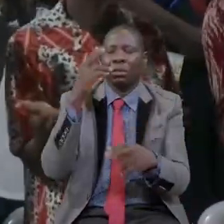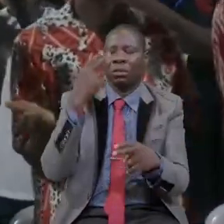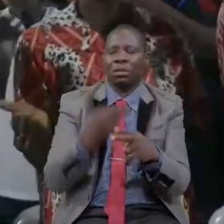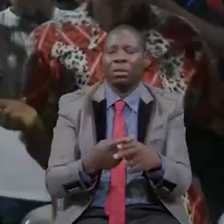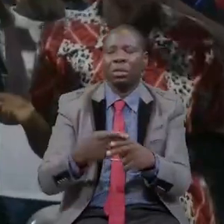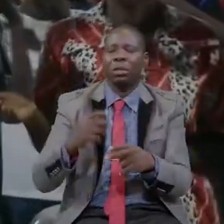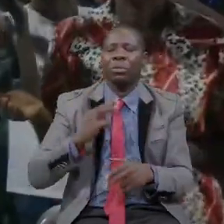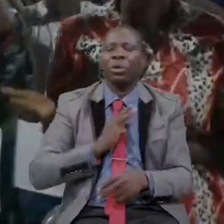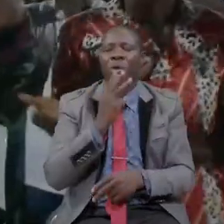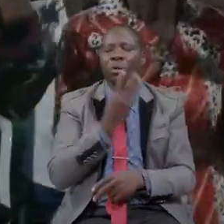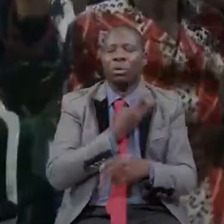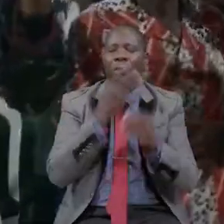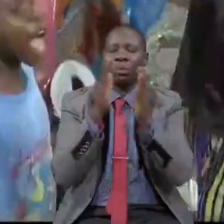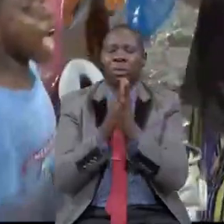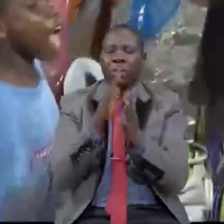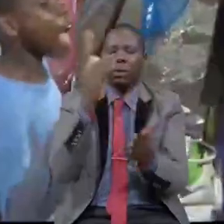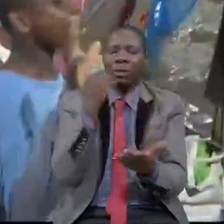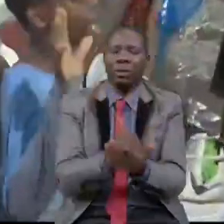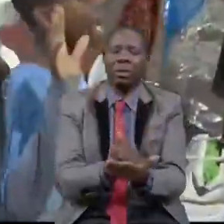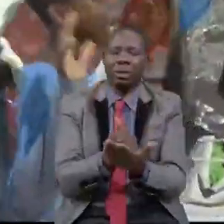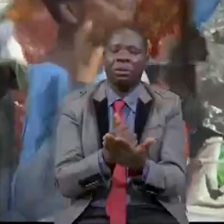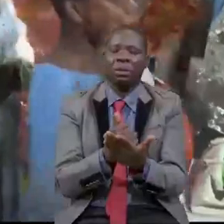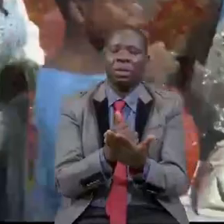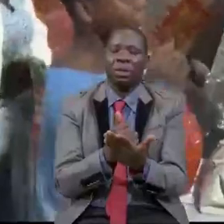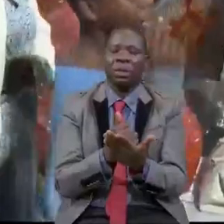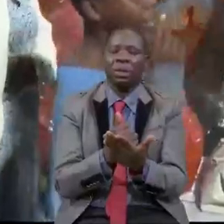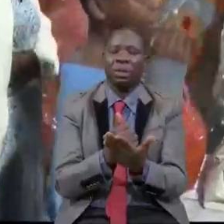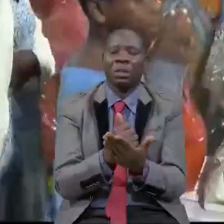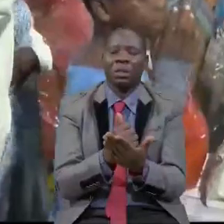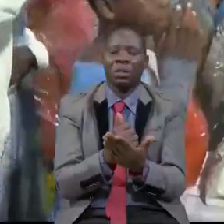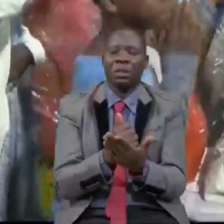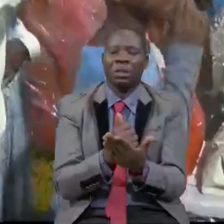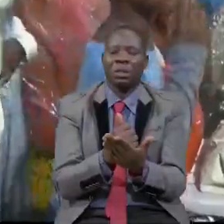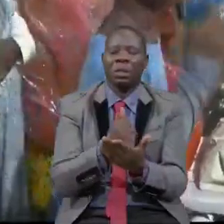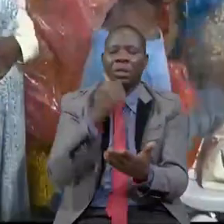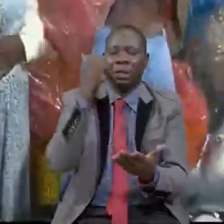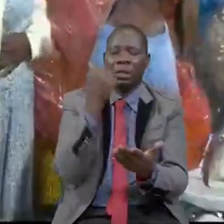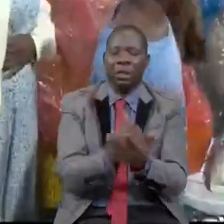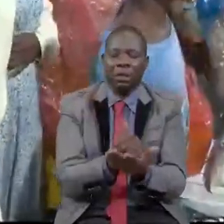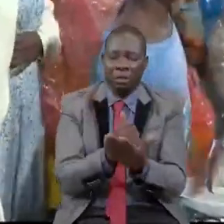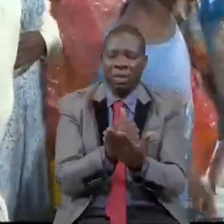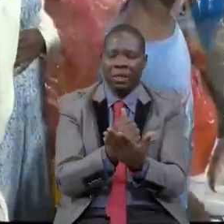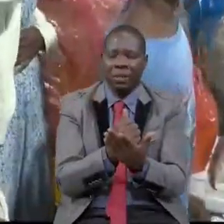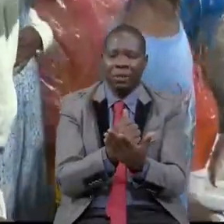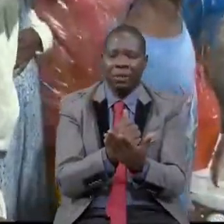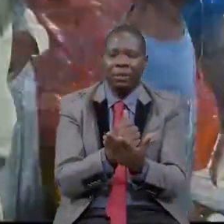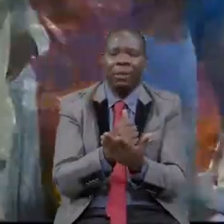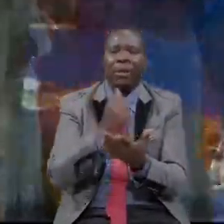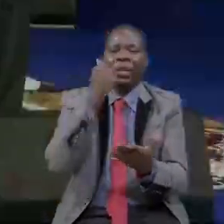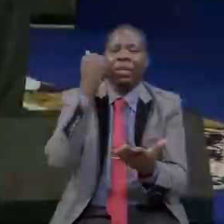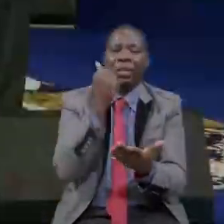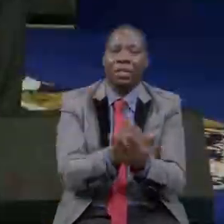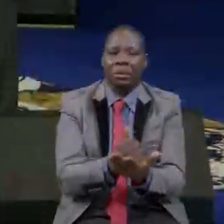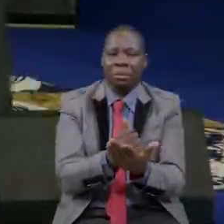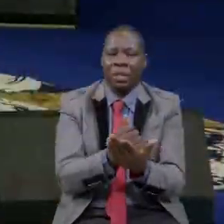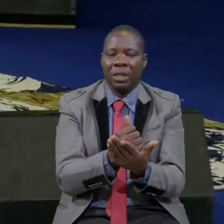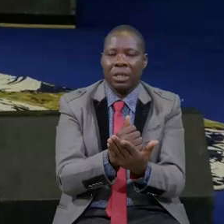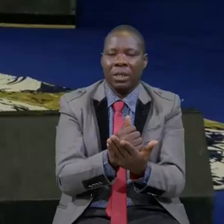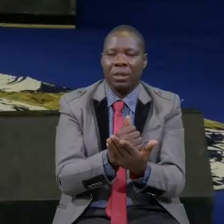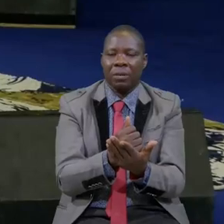nom de Jésus, nous prions. Amen. Amen.